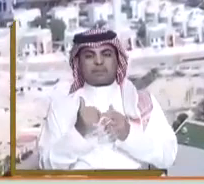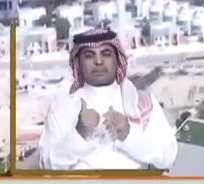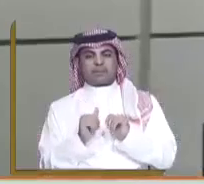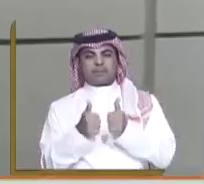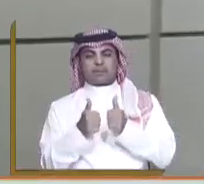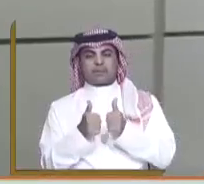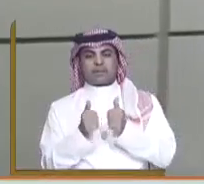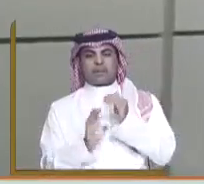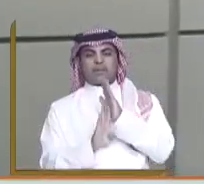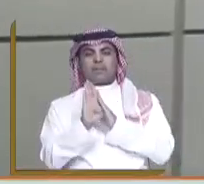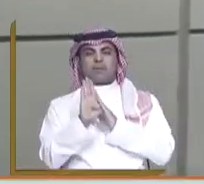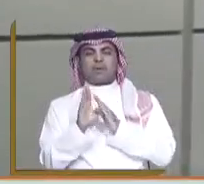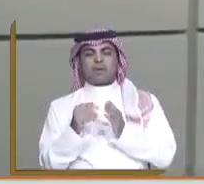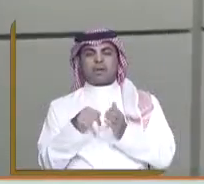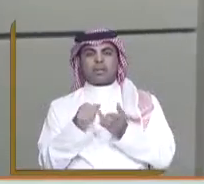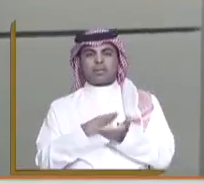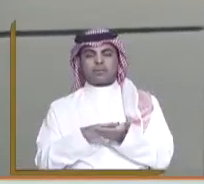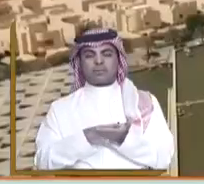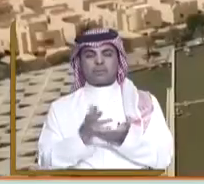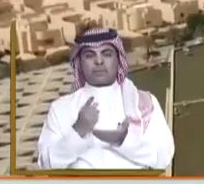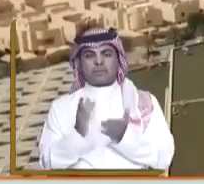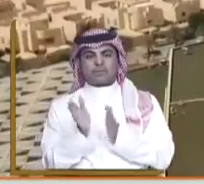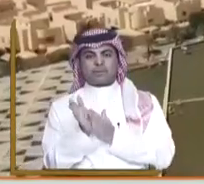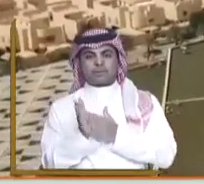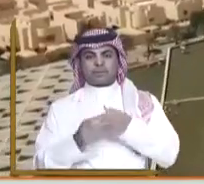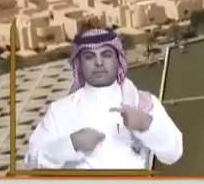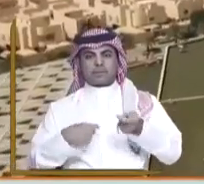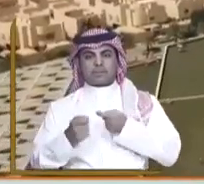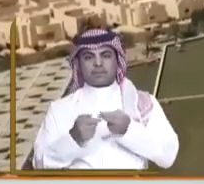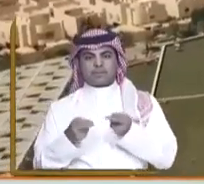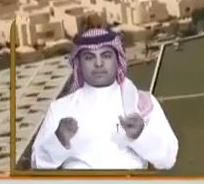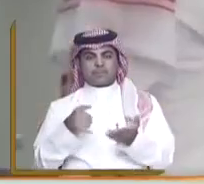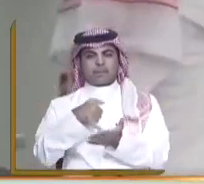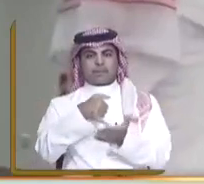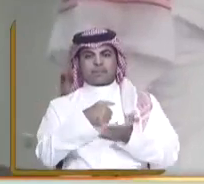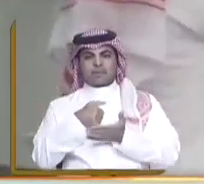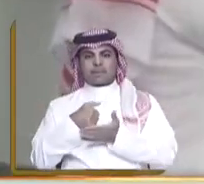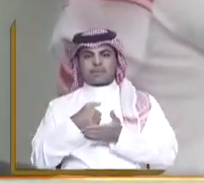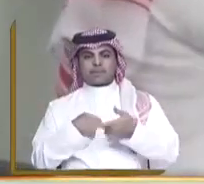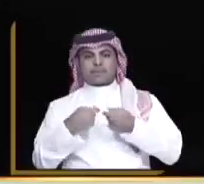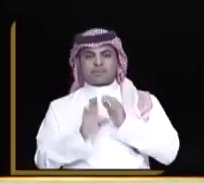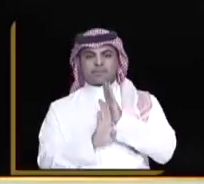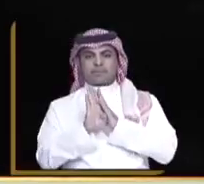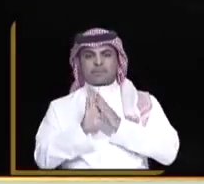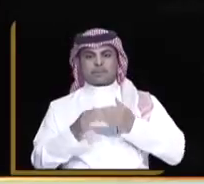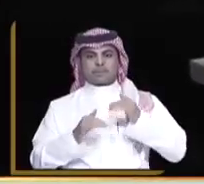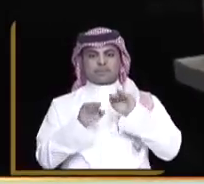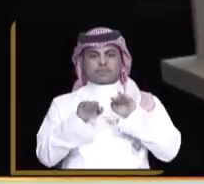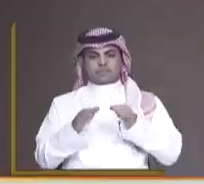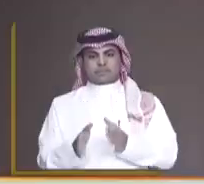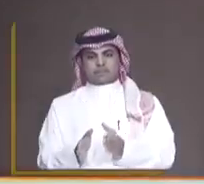للنمو المتوقع في القطاع وتحفيز الاستثمارات في مراكز البيانات وتعزيز المنافسه العادله